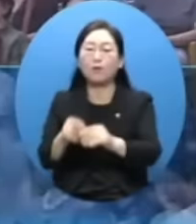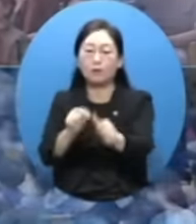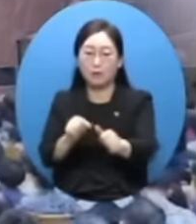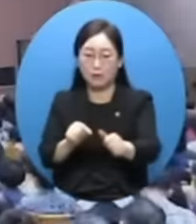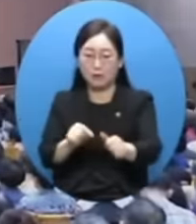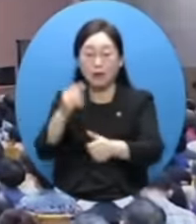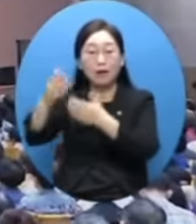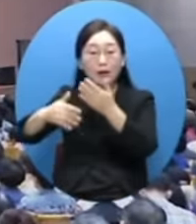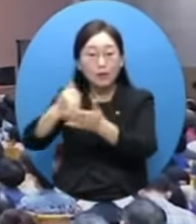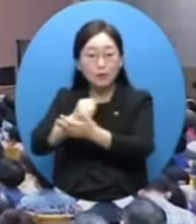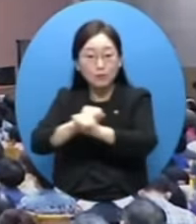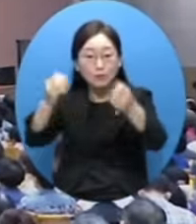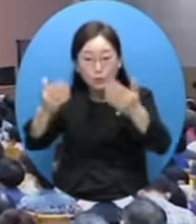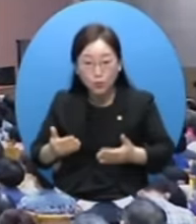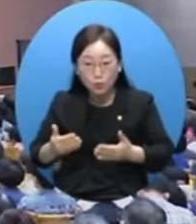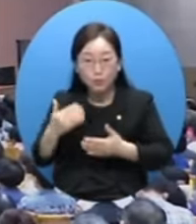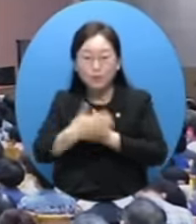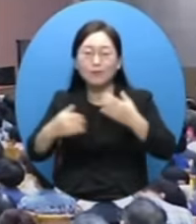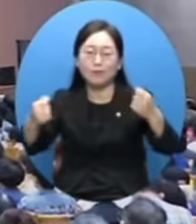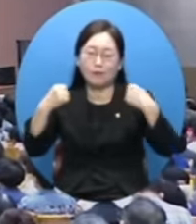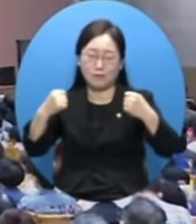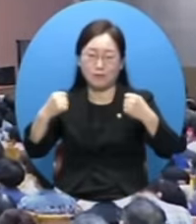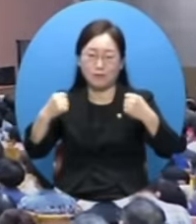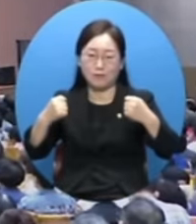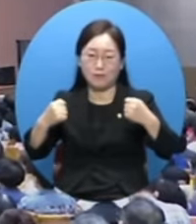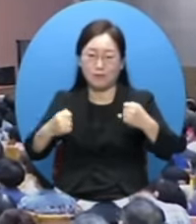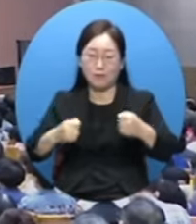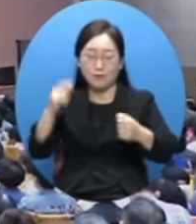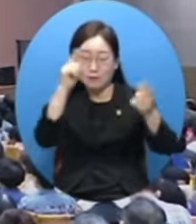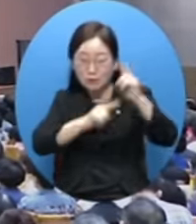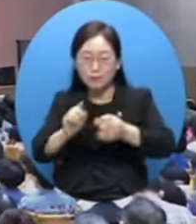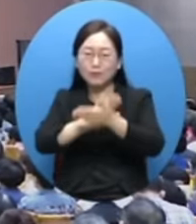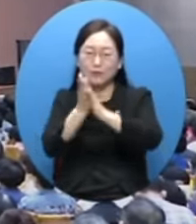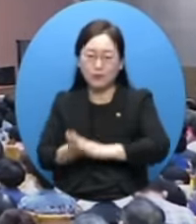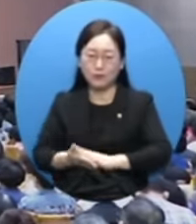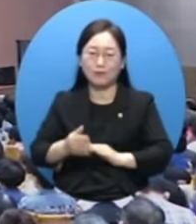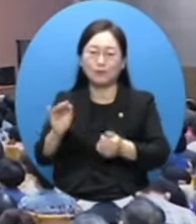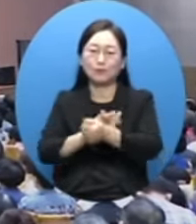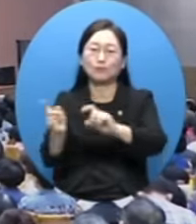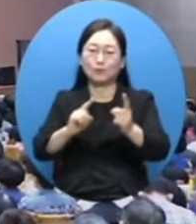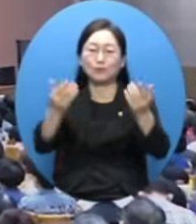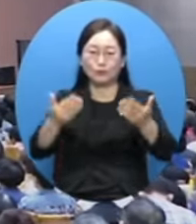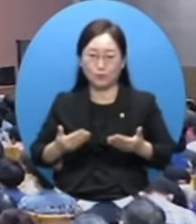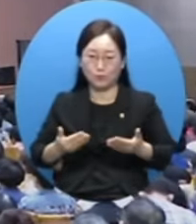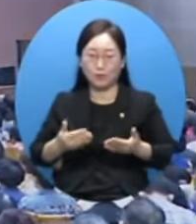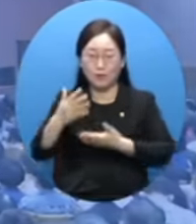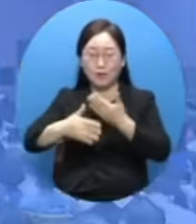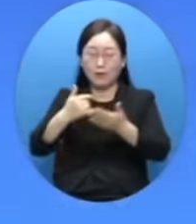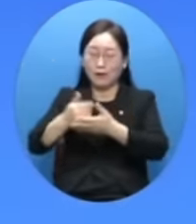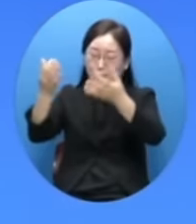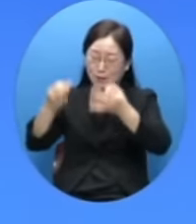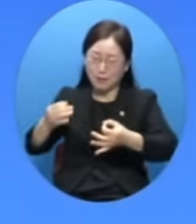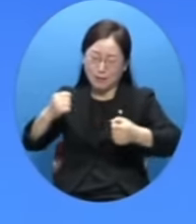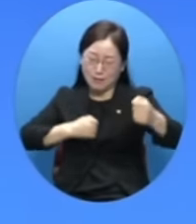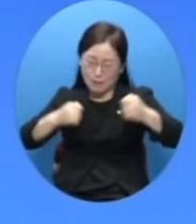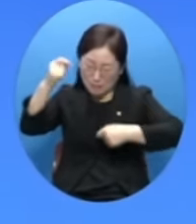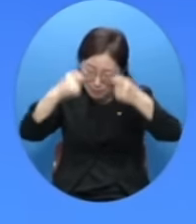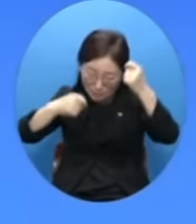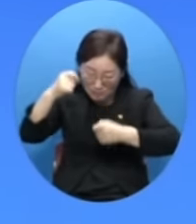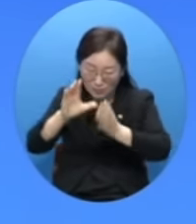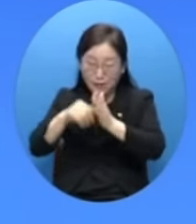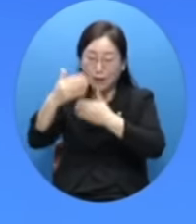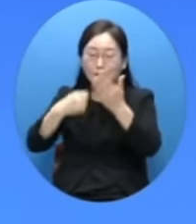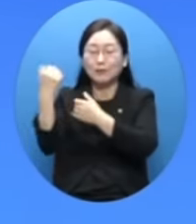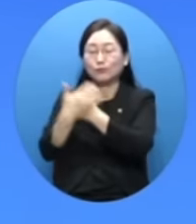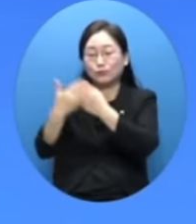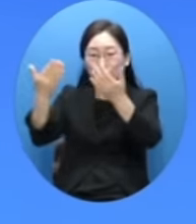때 우리 연약함이 강건화해지고 우리의 상처가 치유함을 받게 되는 것입니다. 주님 앞에 애통할 때 주의 위로하심이 우리에게 임하게